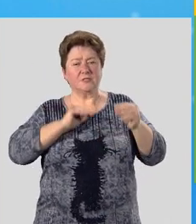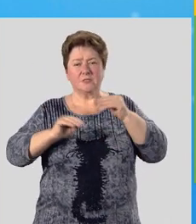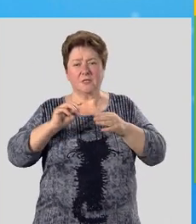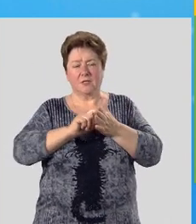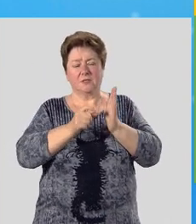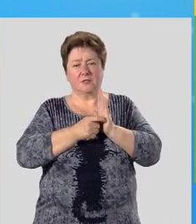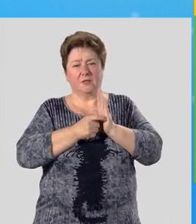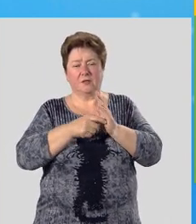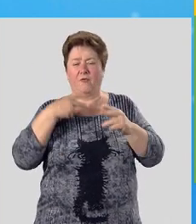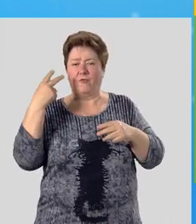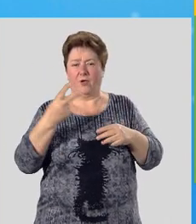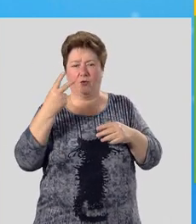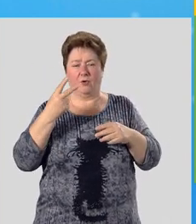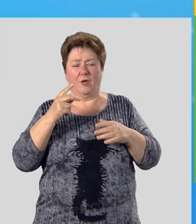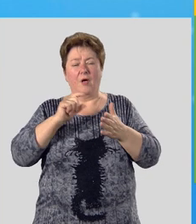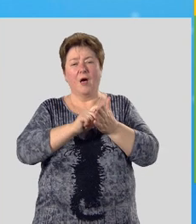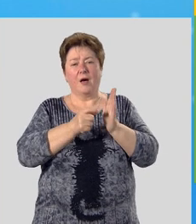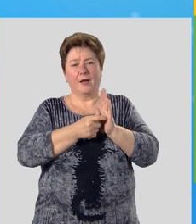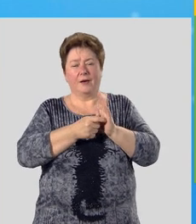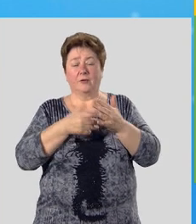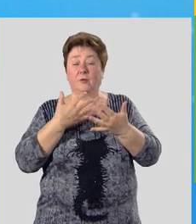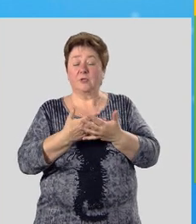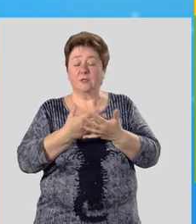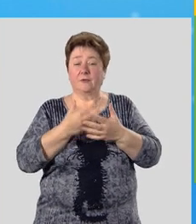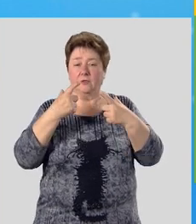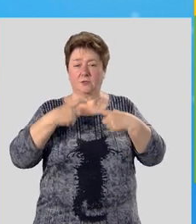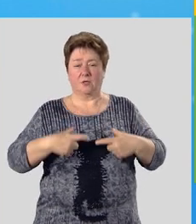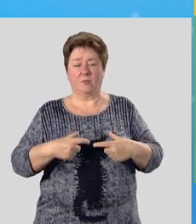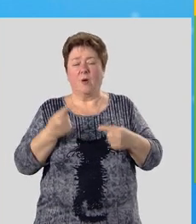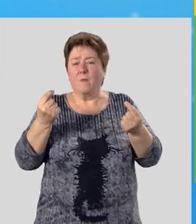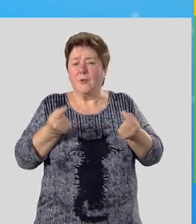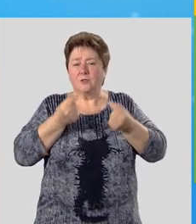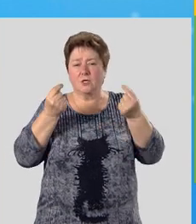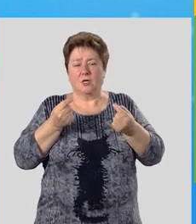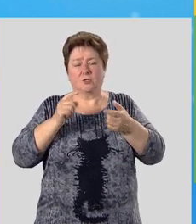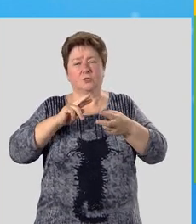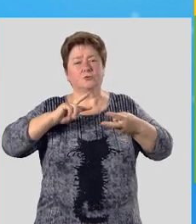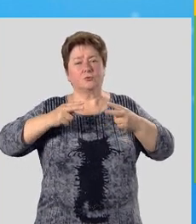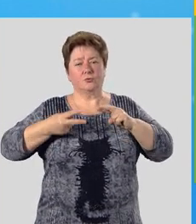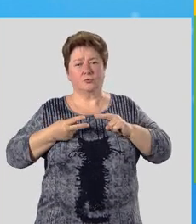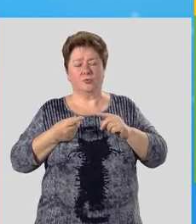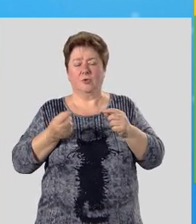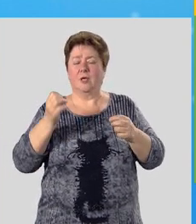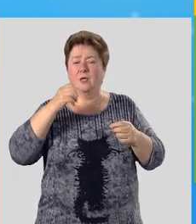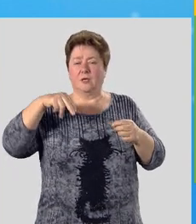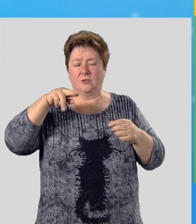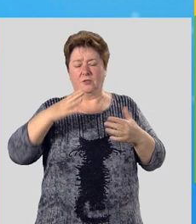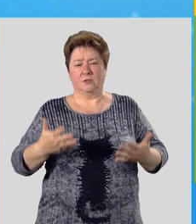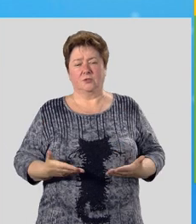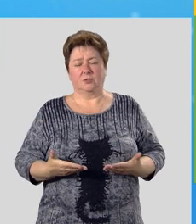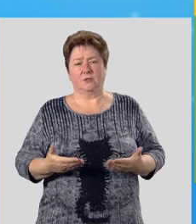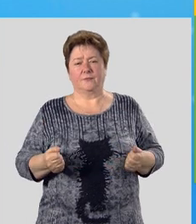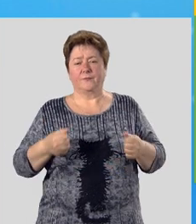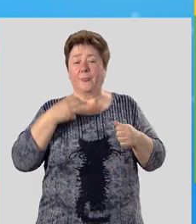из клеток. Второе. Клетки представляют собой мельчайшие структурные единицы